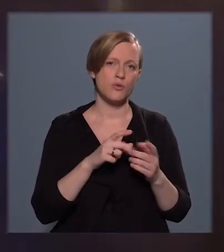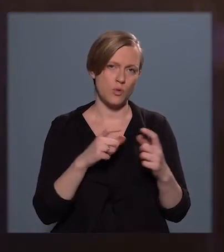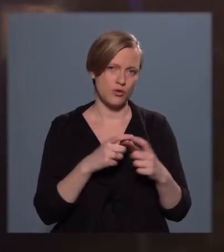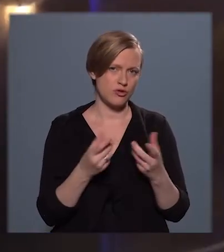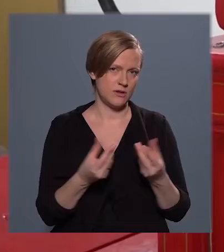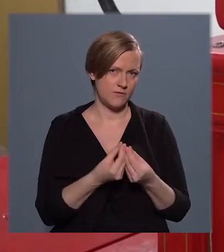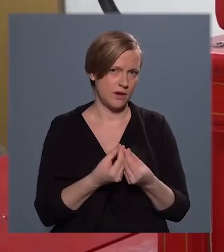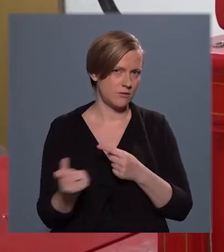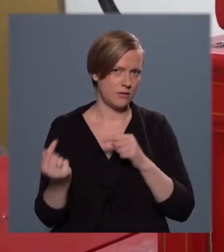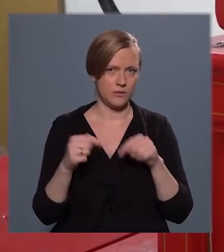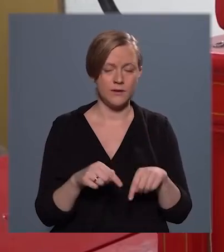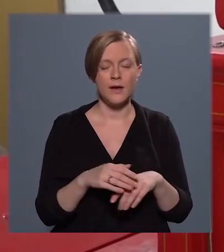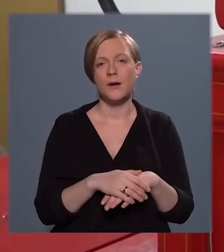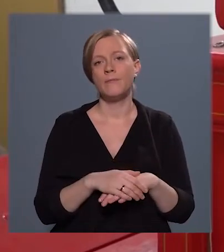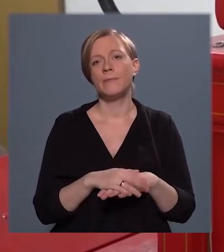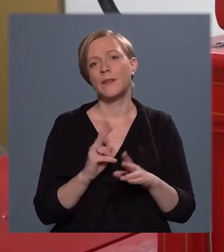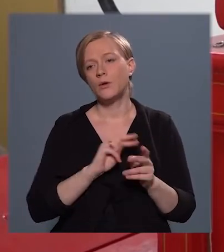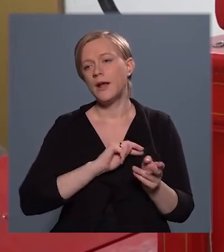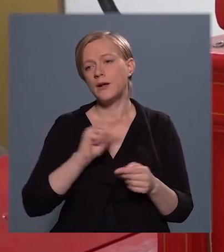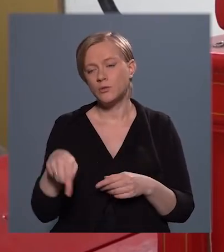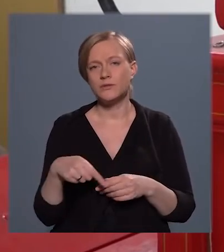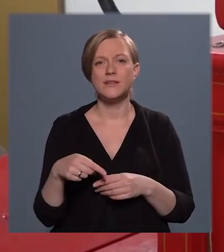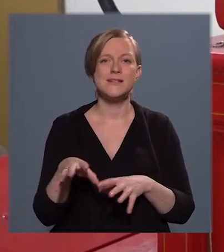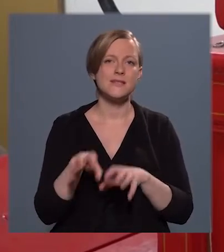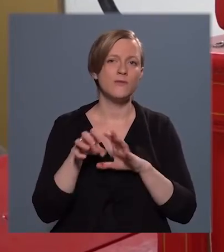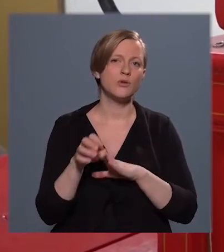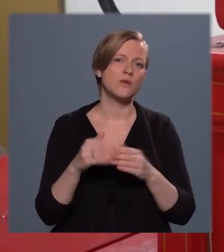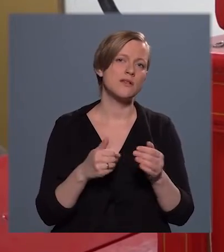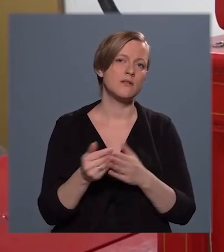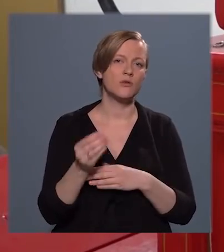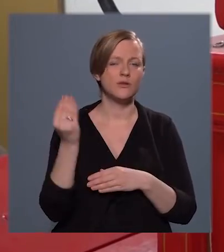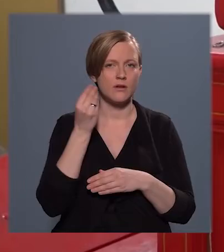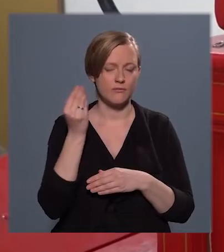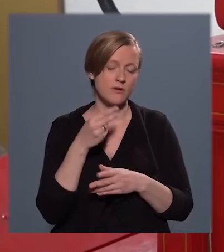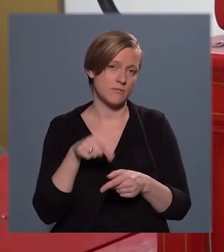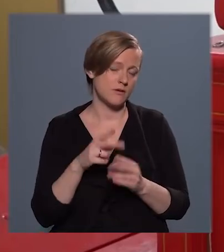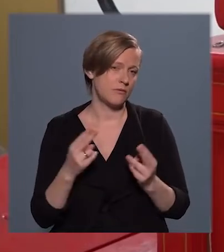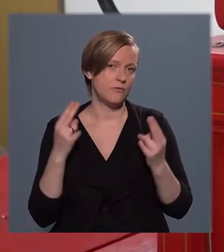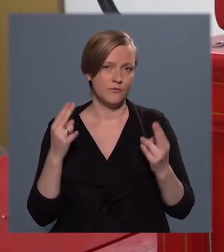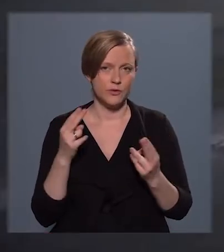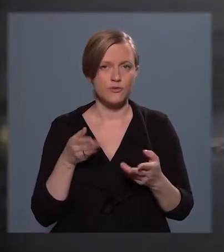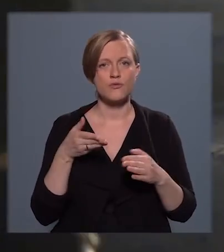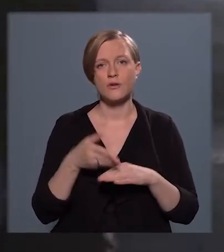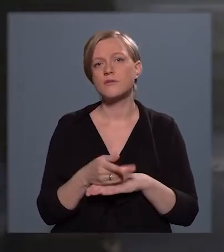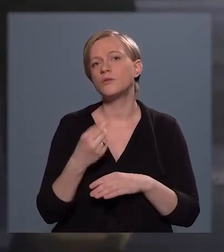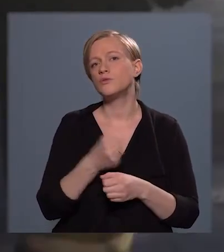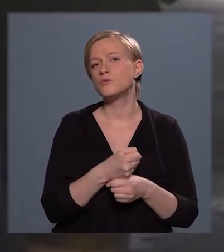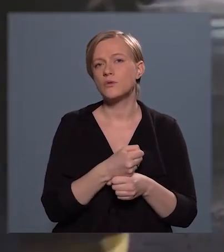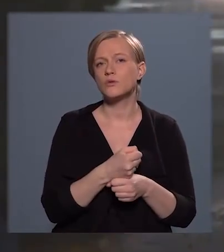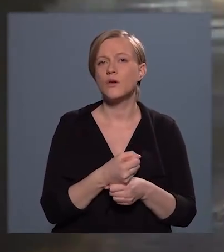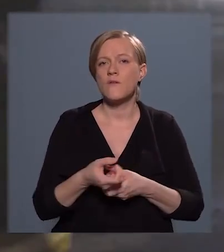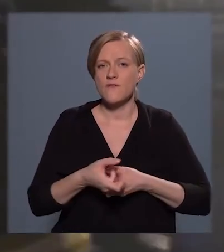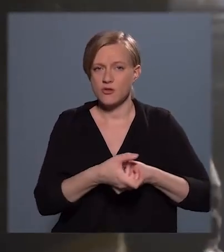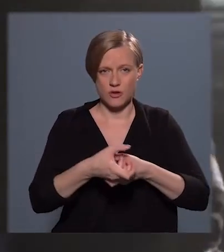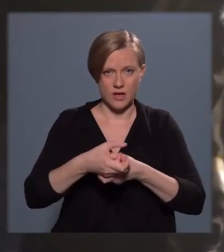ide, akkor elküldtek szivattyúkezelői tanfolyamra, ami szintén fontos ahhoz, hogy egy tűzoltó